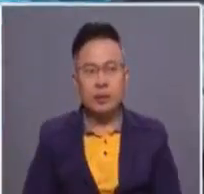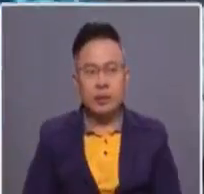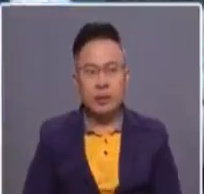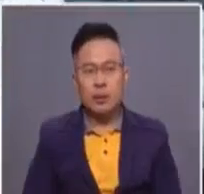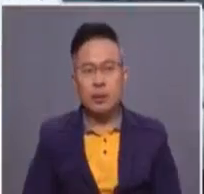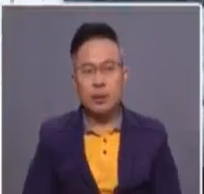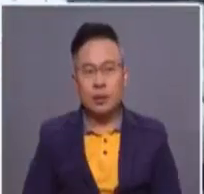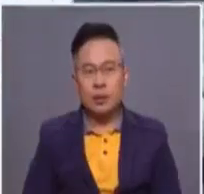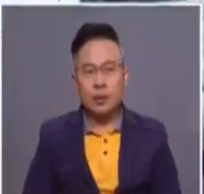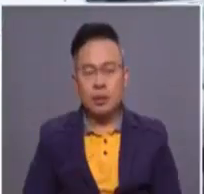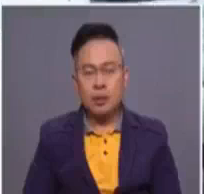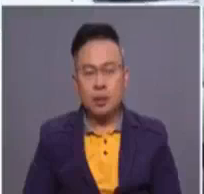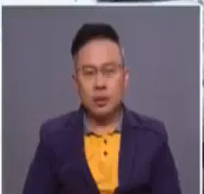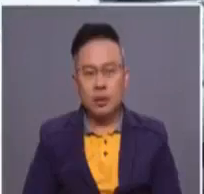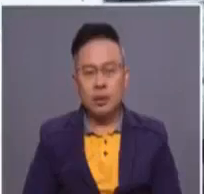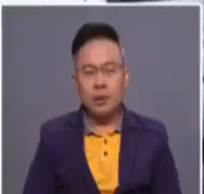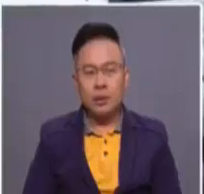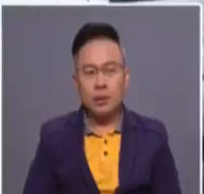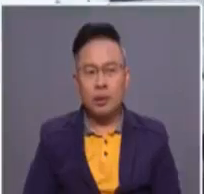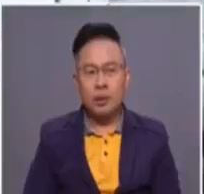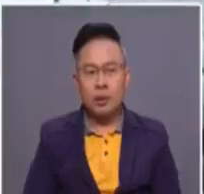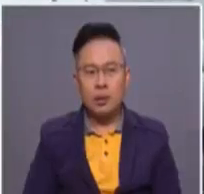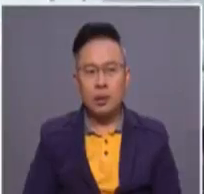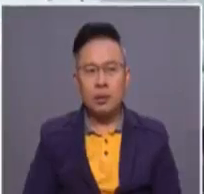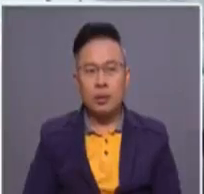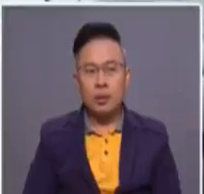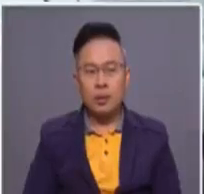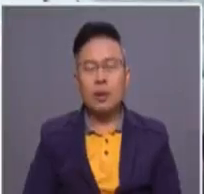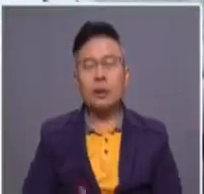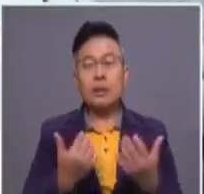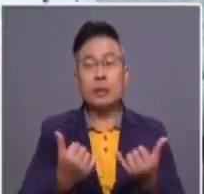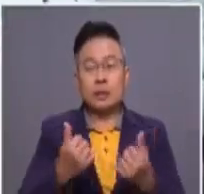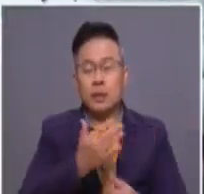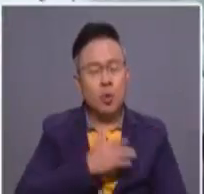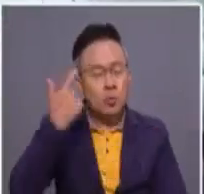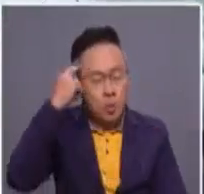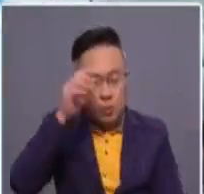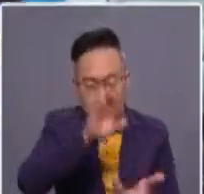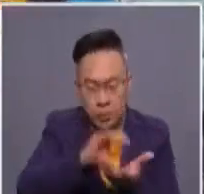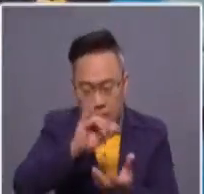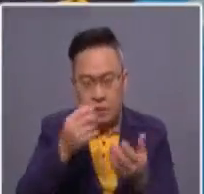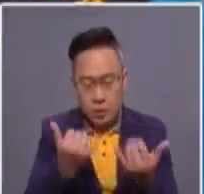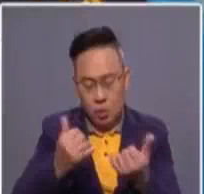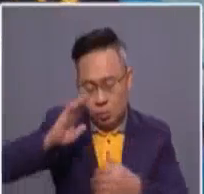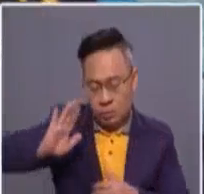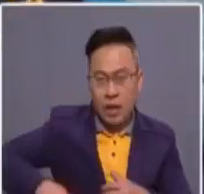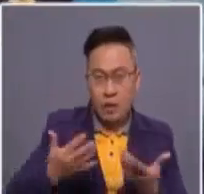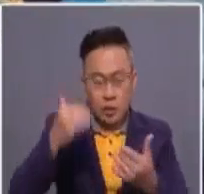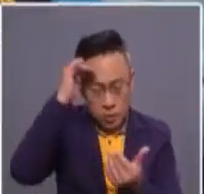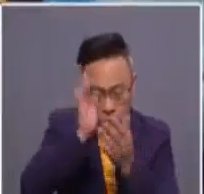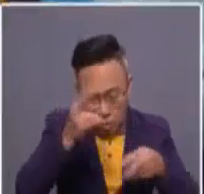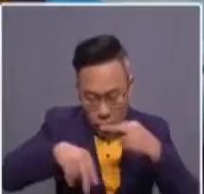ำรวจรอบๆว่าต้องเข้าหลังที่เกิดเหตุฮะ เจ้าที่พี่ธนงศักดิ์คือชุดวิถี ชุดวิถีกระสุนใช่ฮะจะเข้าทีหลังฮะตอนนี้ก็เลยยังไม่มีข้อมูลว่า แต่เบื้องต้นเนี่ยชัดเจนว่ายิงจากหน้าต่าง